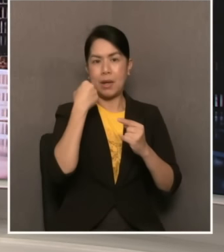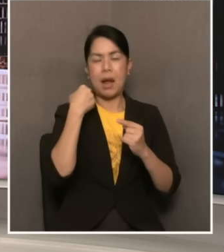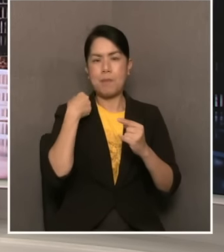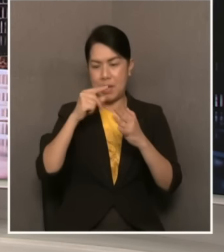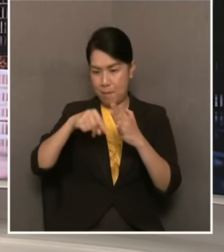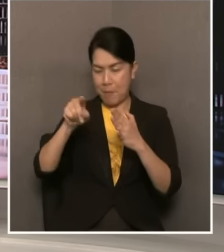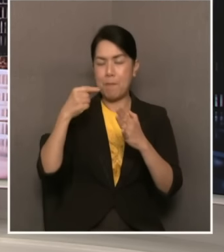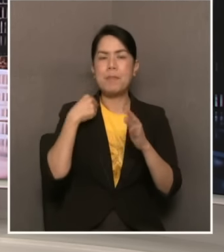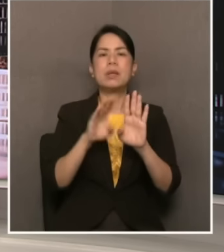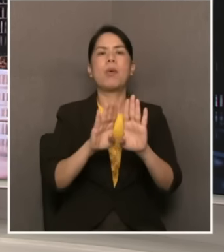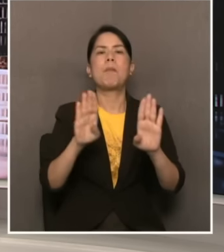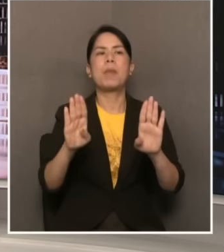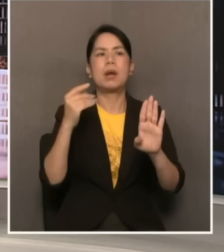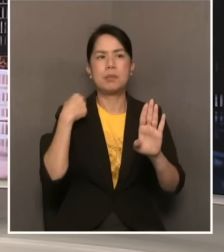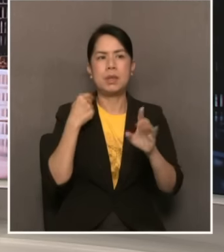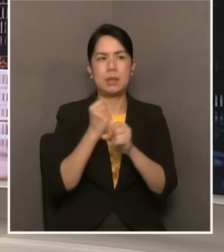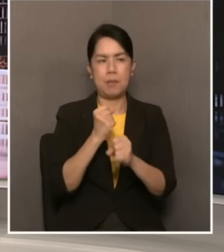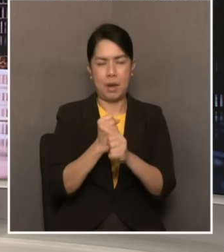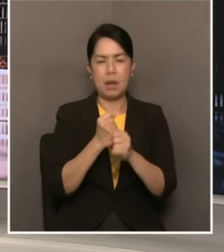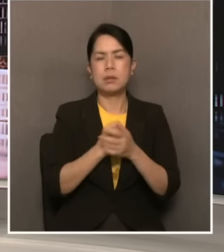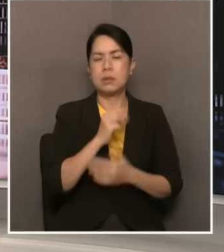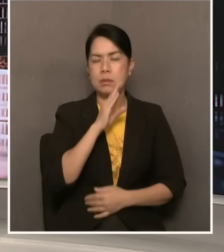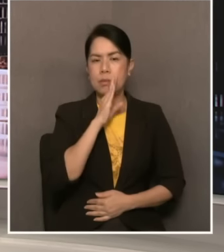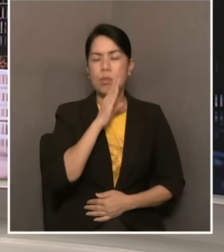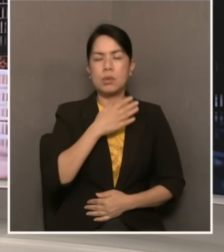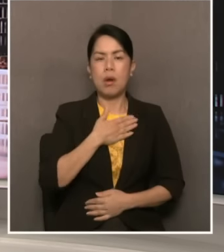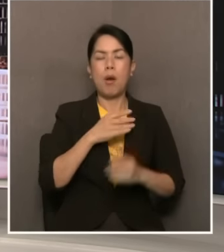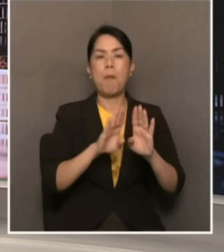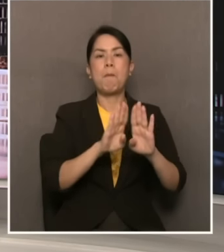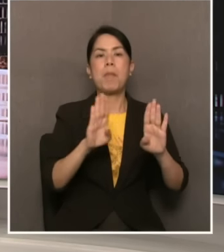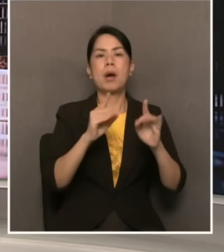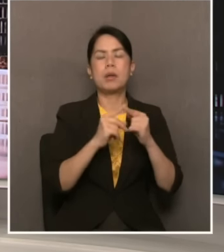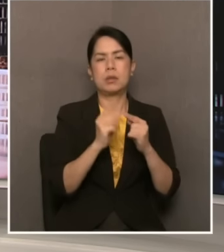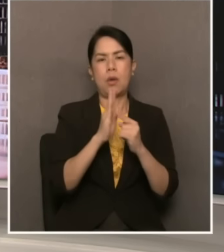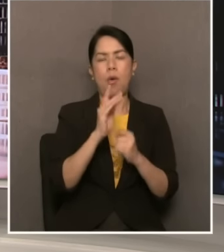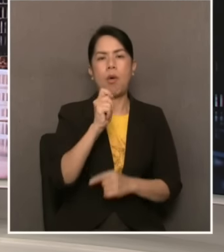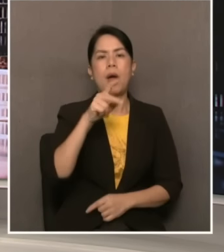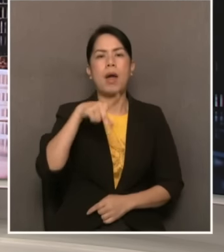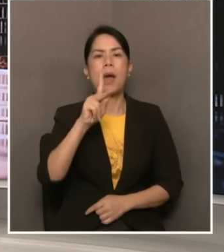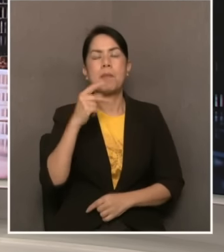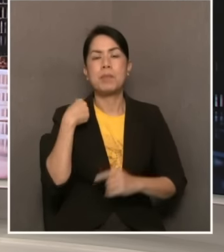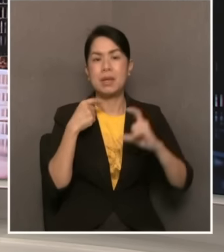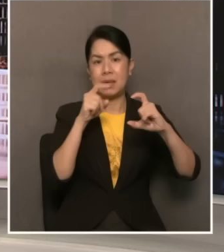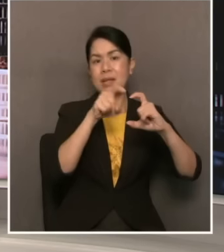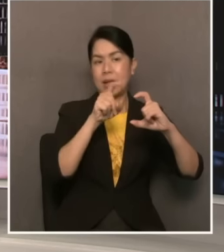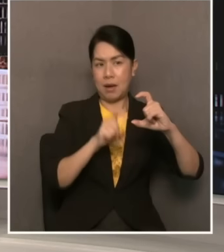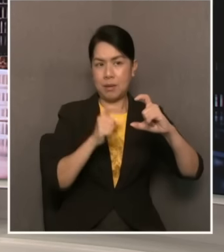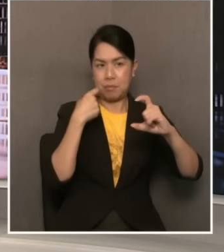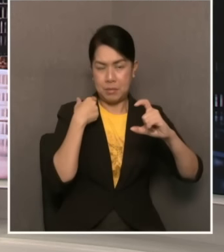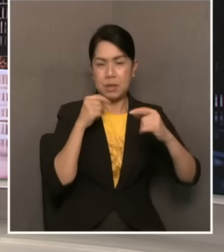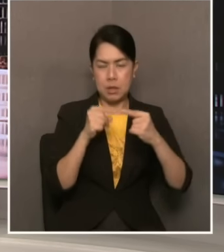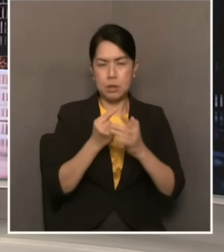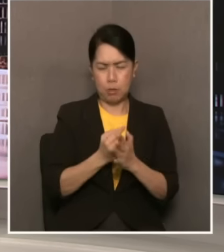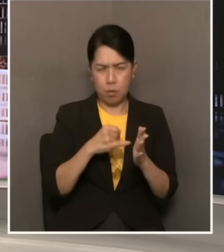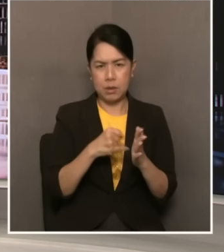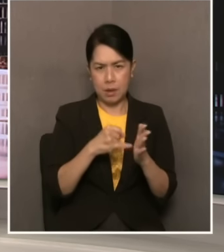ต้องกดใช้งานเพื่อที่เวลาเราเข้าแพิเคชันทางรฐเี่ยกจะจัใหนาของเรา แล้วก็ง่ายตอการ